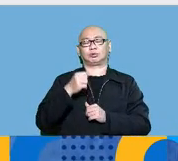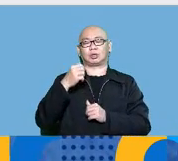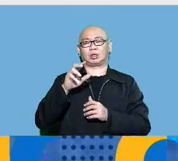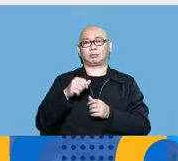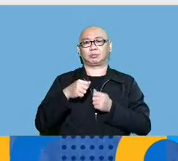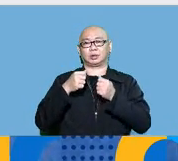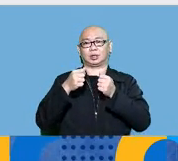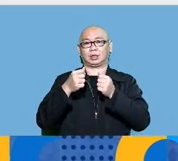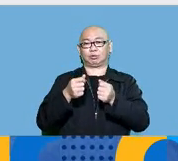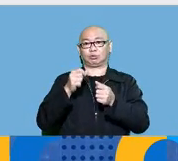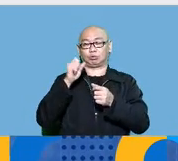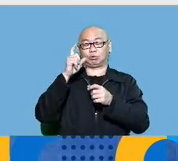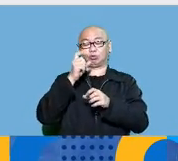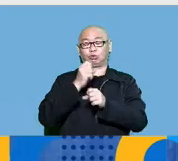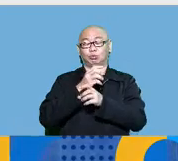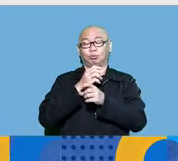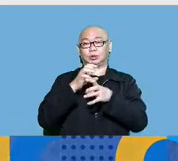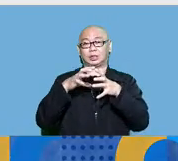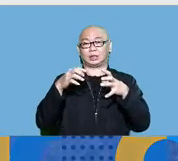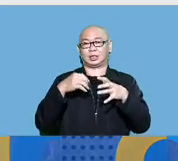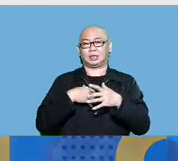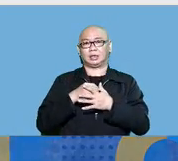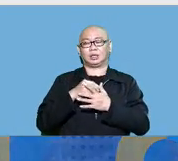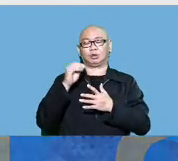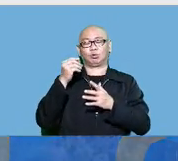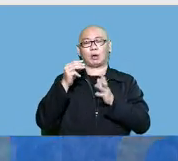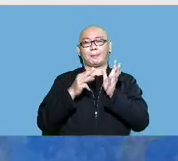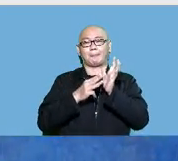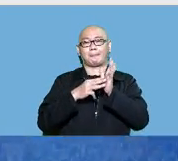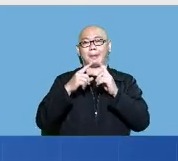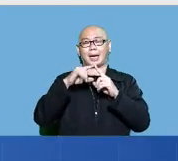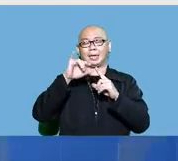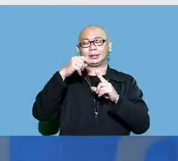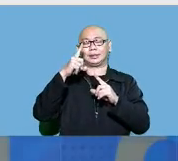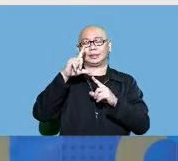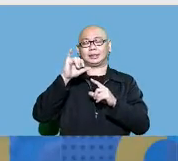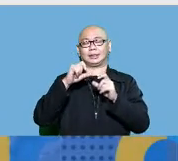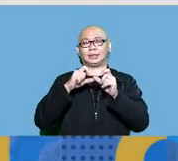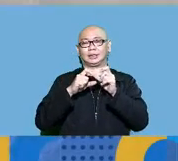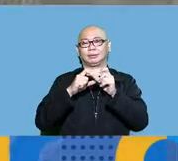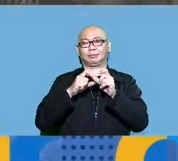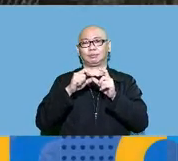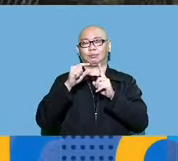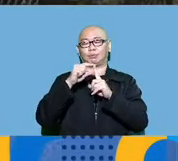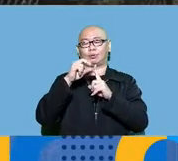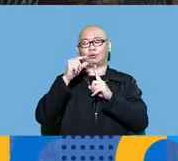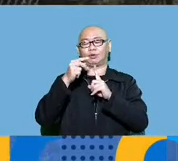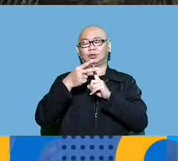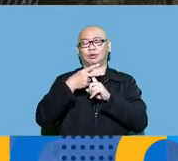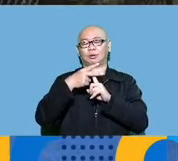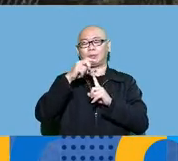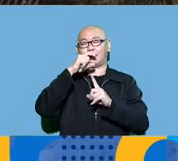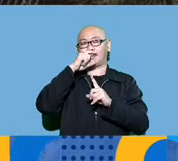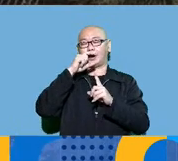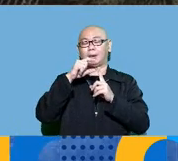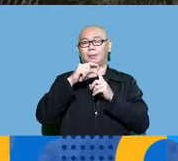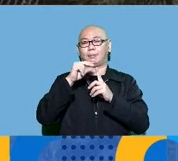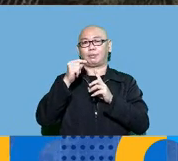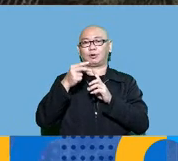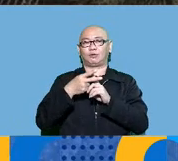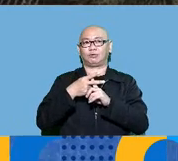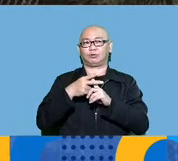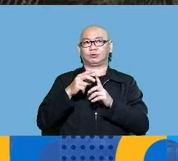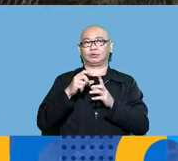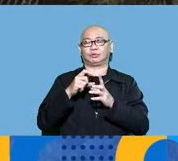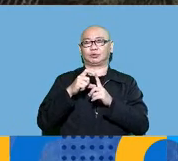besar saya. Ketua Majelis Profesor Universitas Negeri Semarang, Bapak Prof. Dr. Mungin